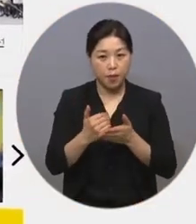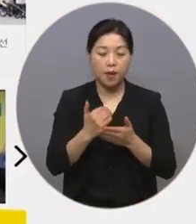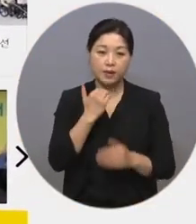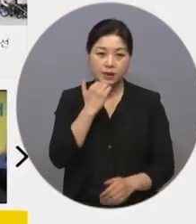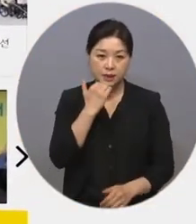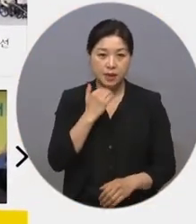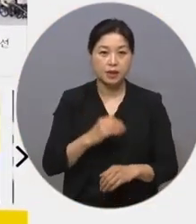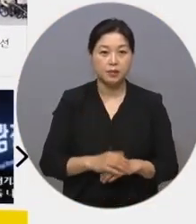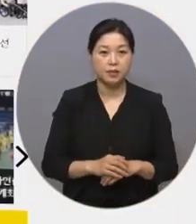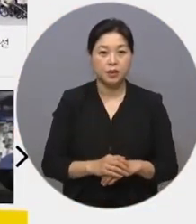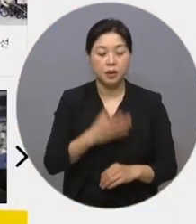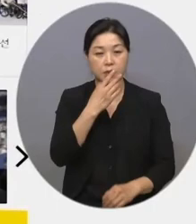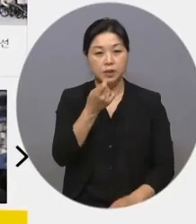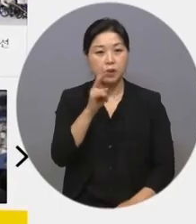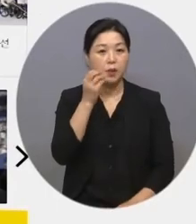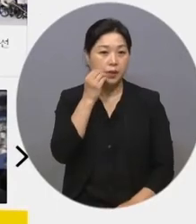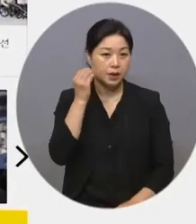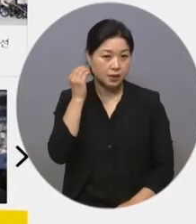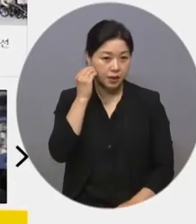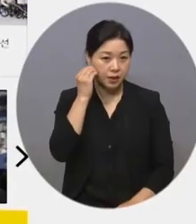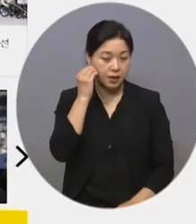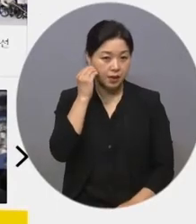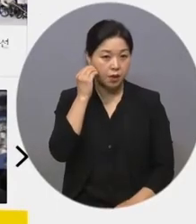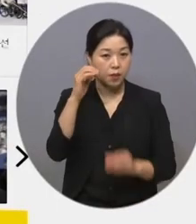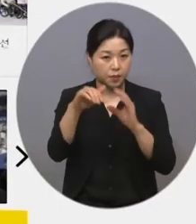홈페이지 또는 전자우편,